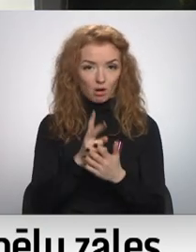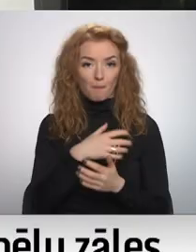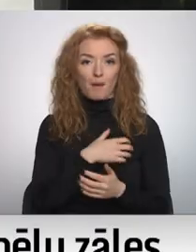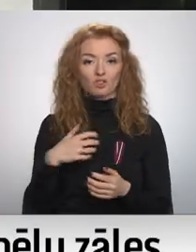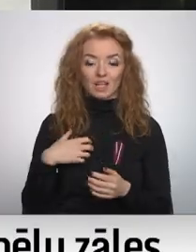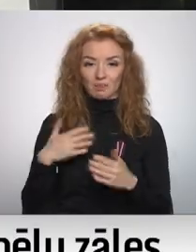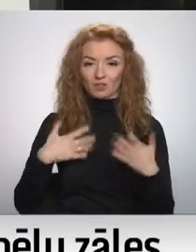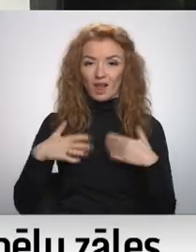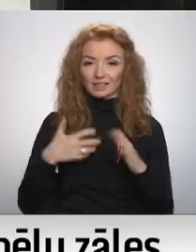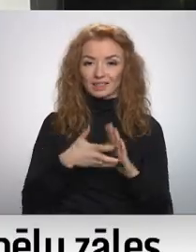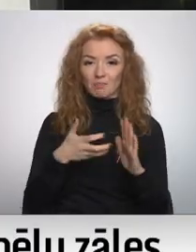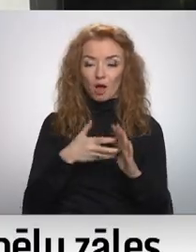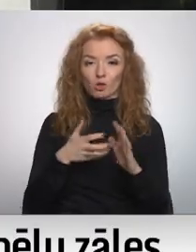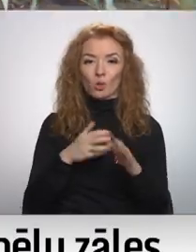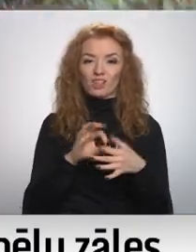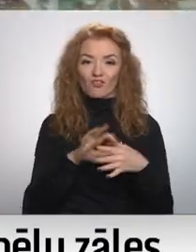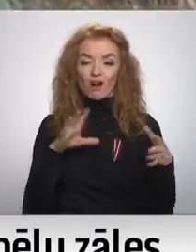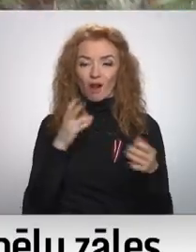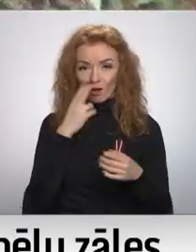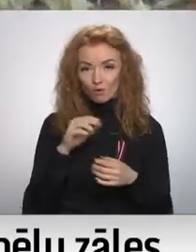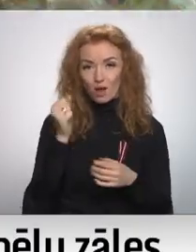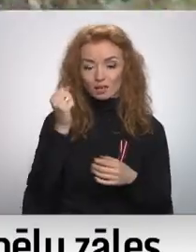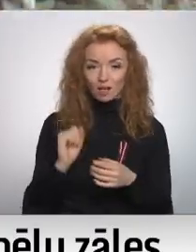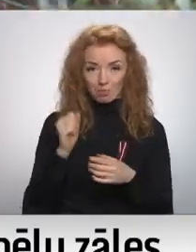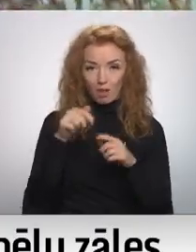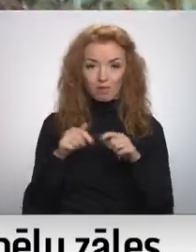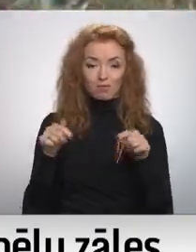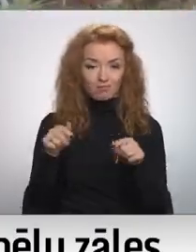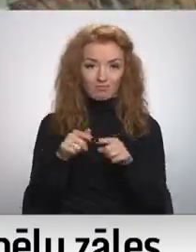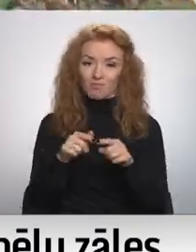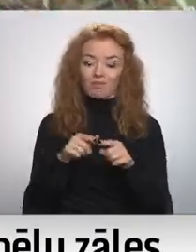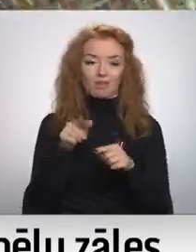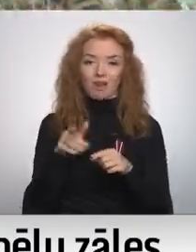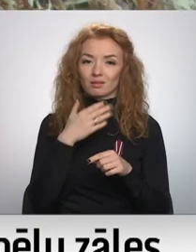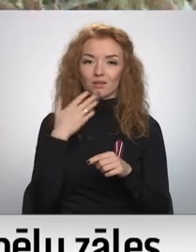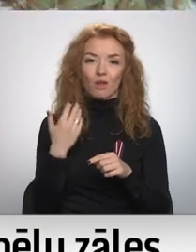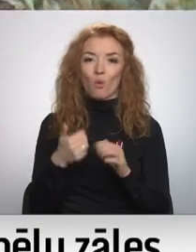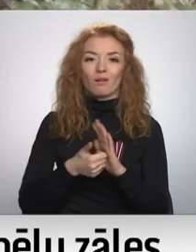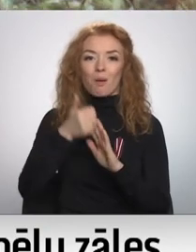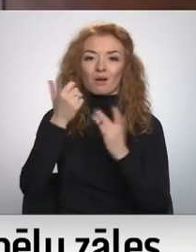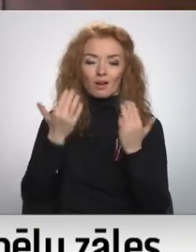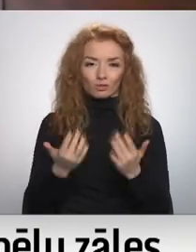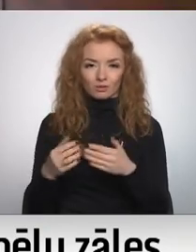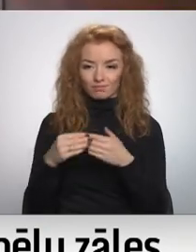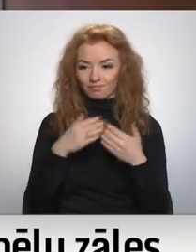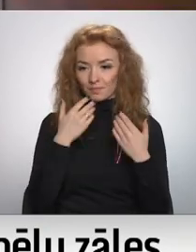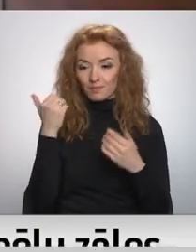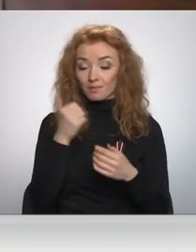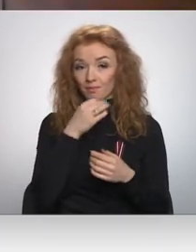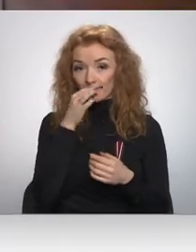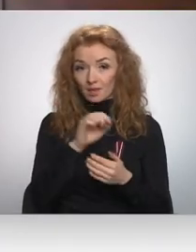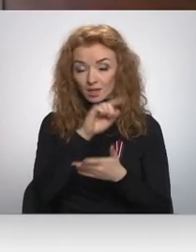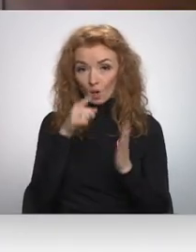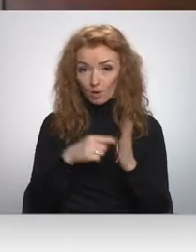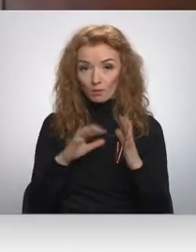vēlme izmantot iespēju attīrīt savas teritorijas no azartspēļu uzņēmumiem, nenesīšot gaidītos rezultātus. Jautājums ir, vai ar